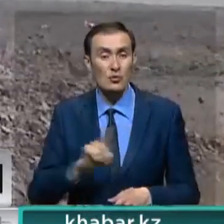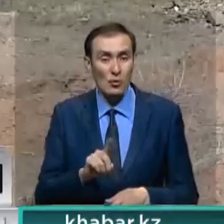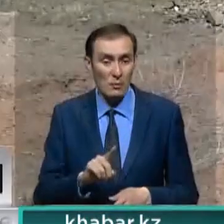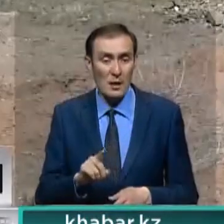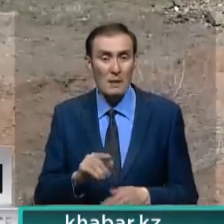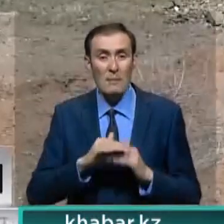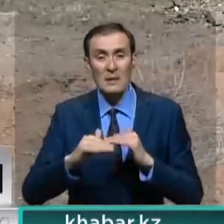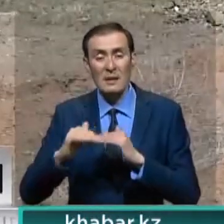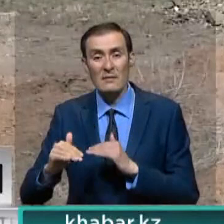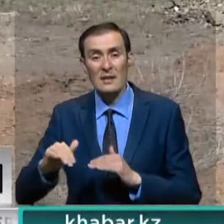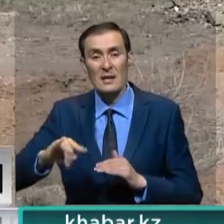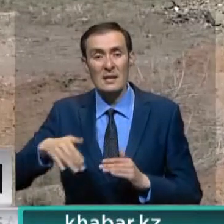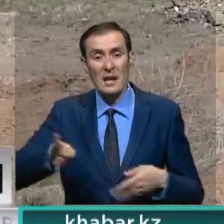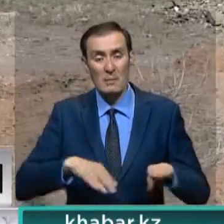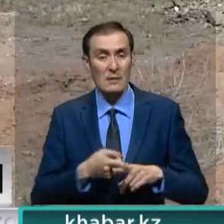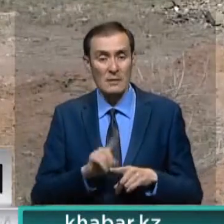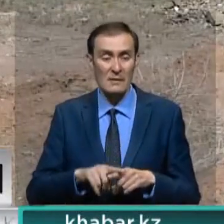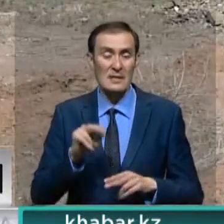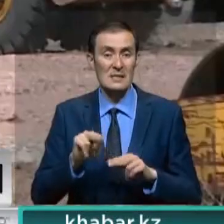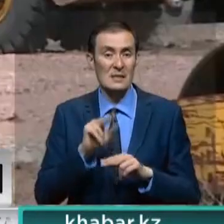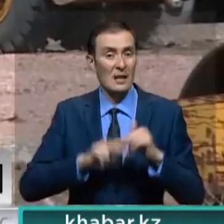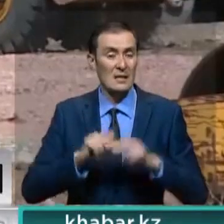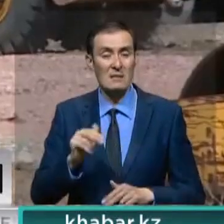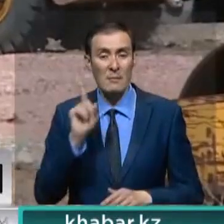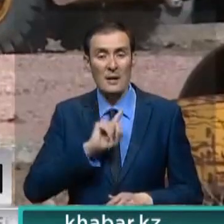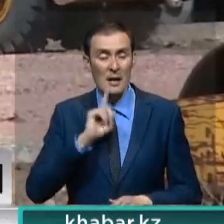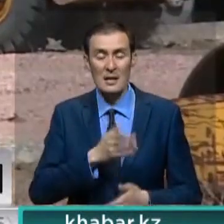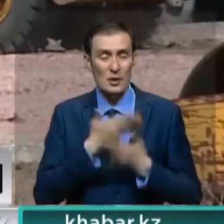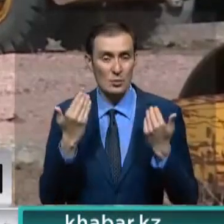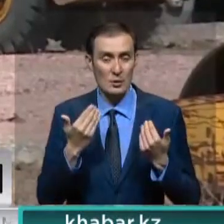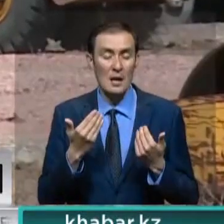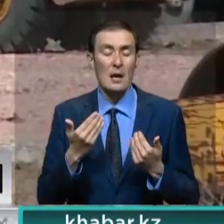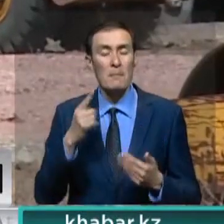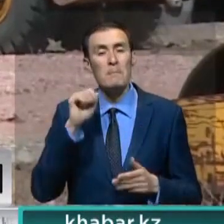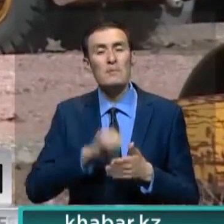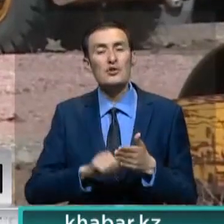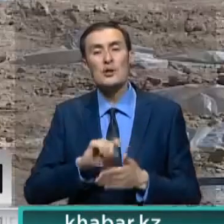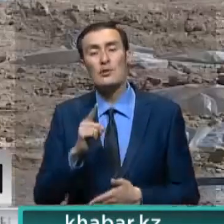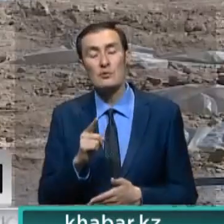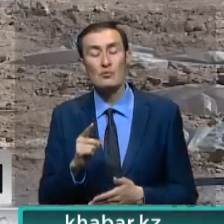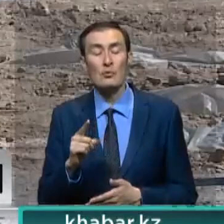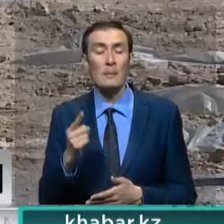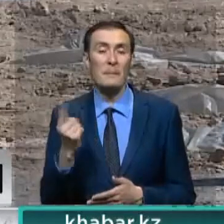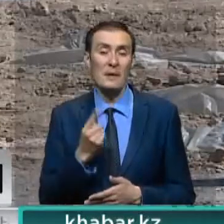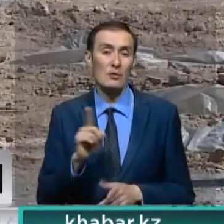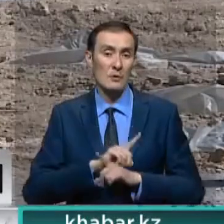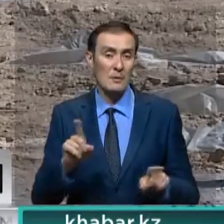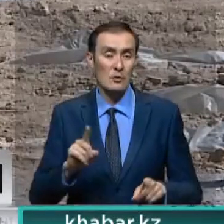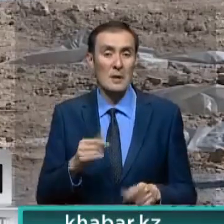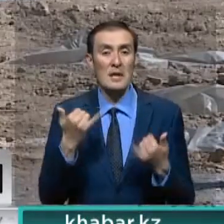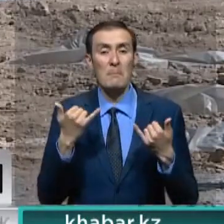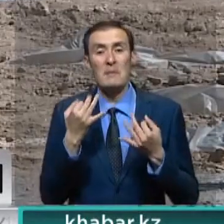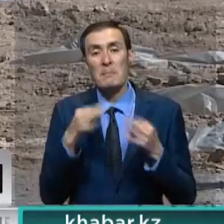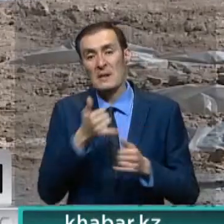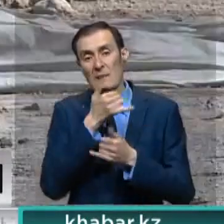чтобы подравнивать ямы на объездах. Строительство не возобновлено. Версий почему две. Первая странная, не позволяет